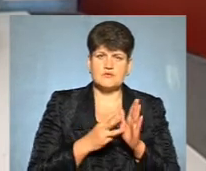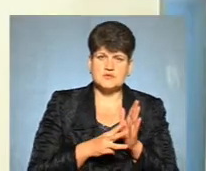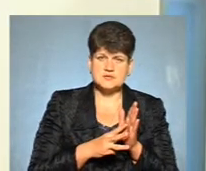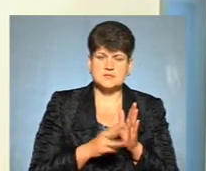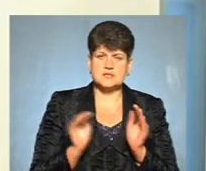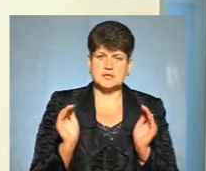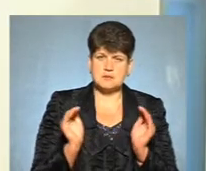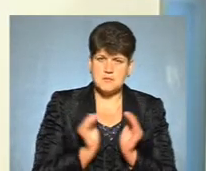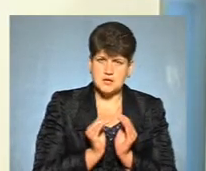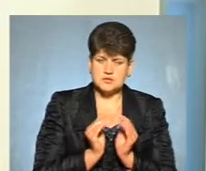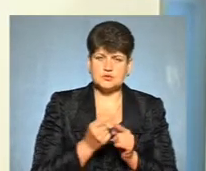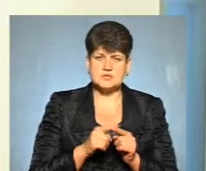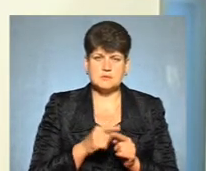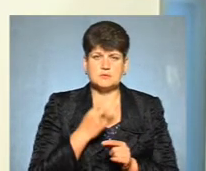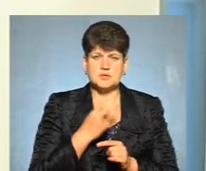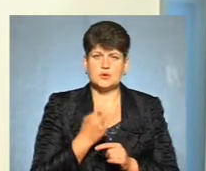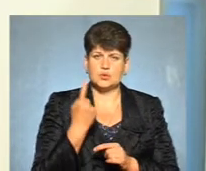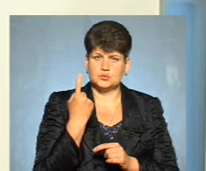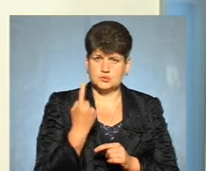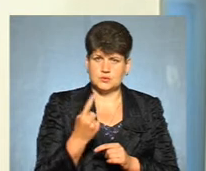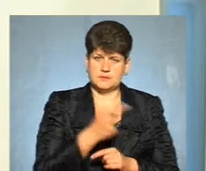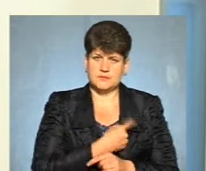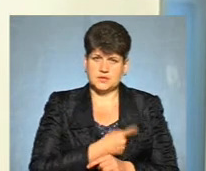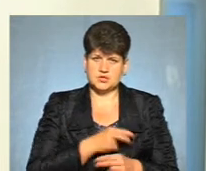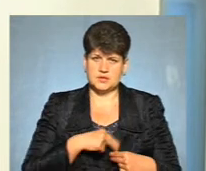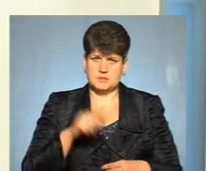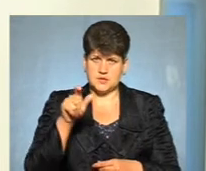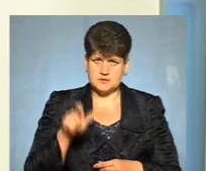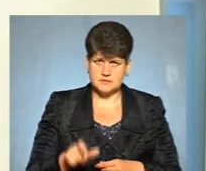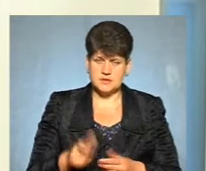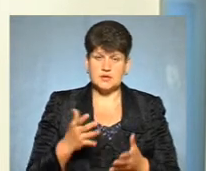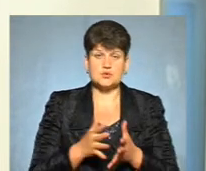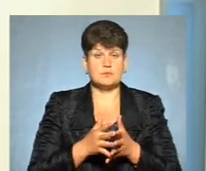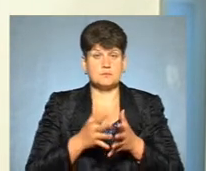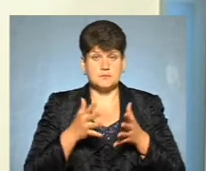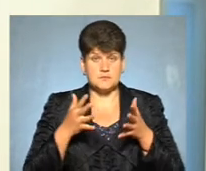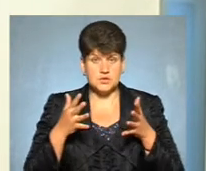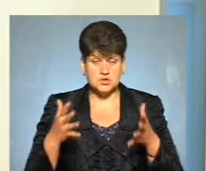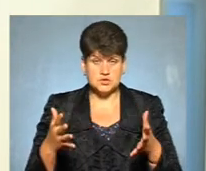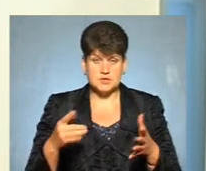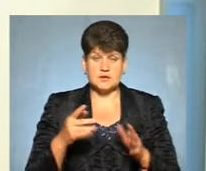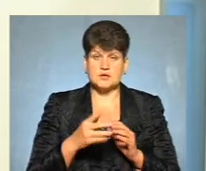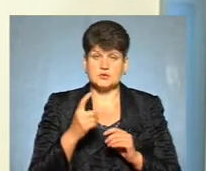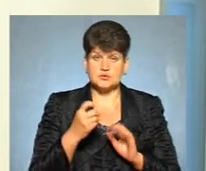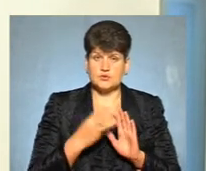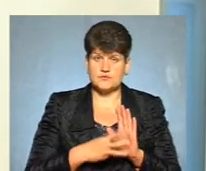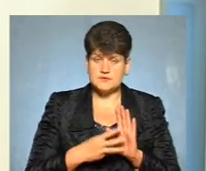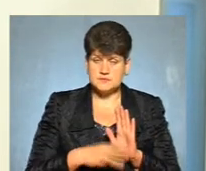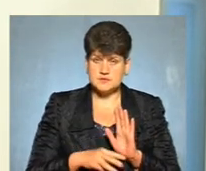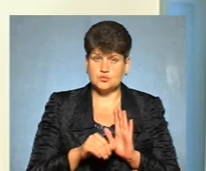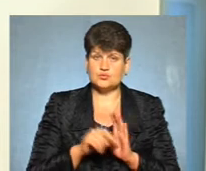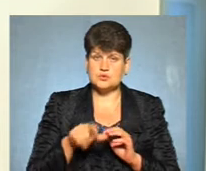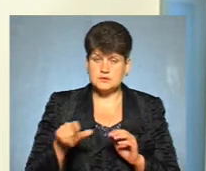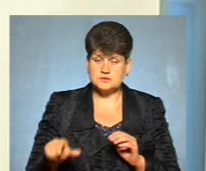то передбачалося одного медичного працівника. Якщо більше, понад 181 учасник,